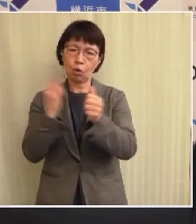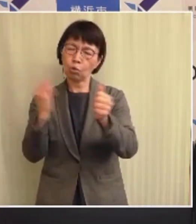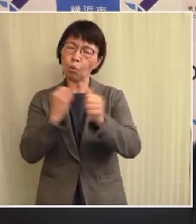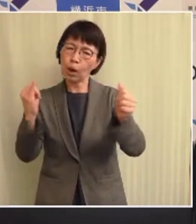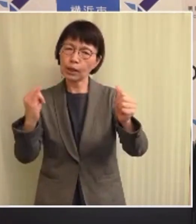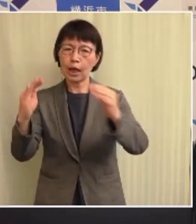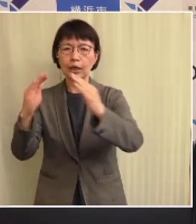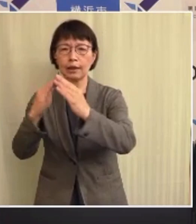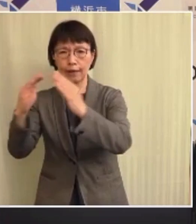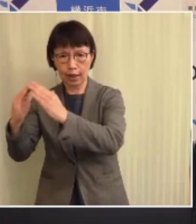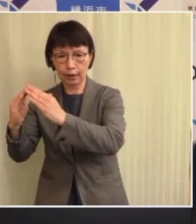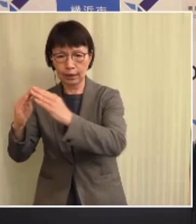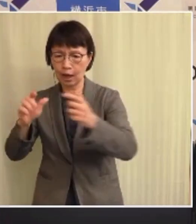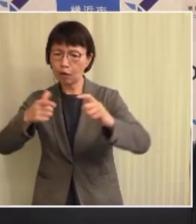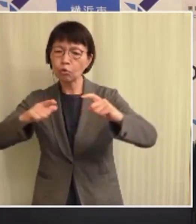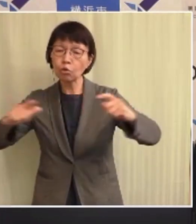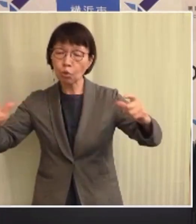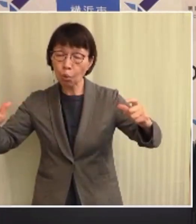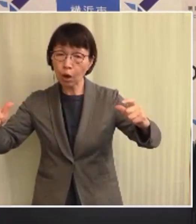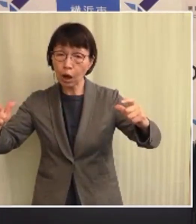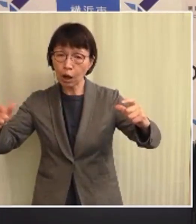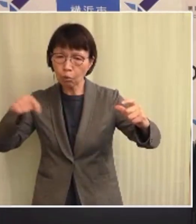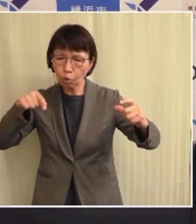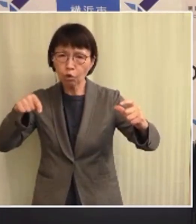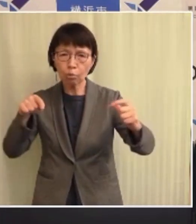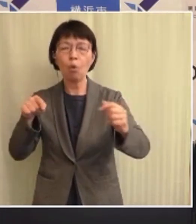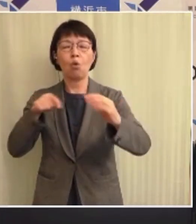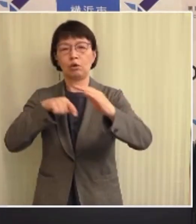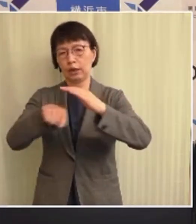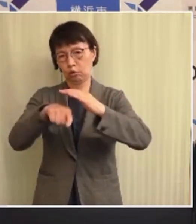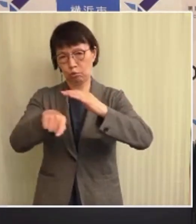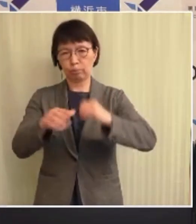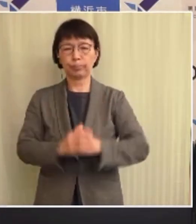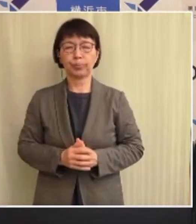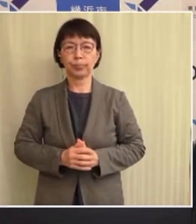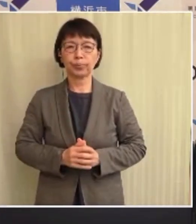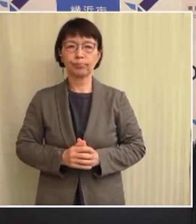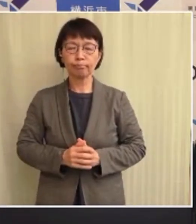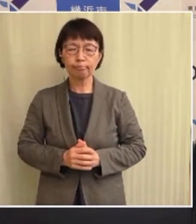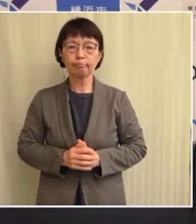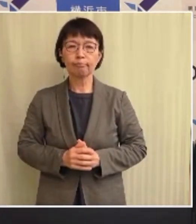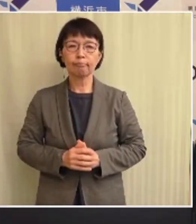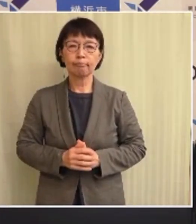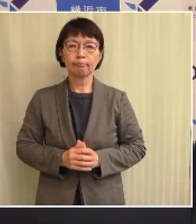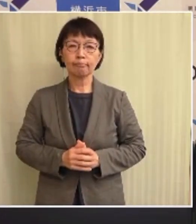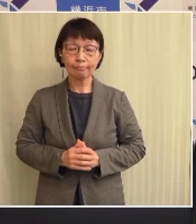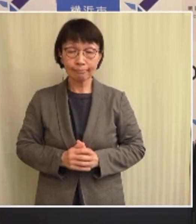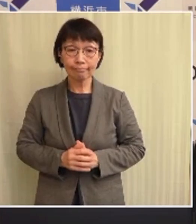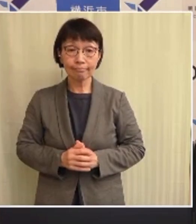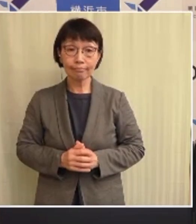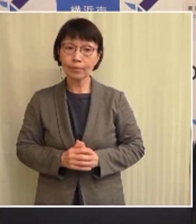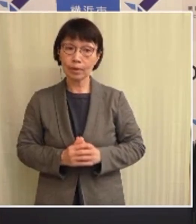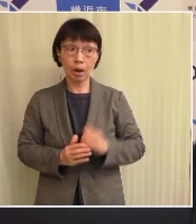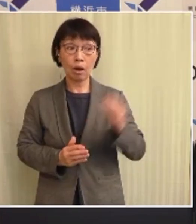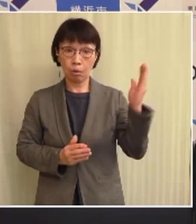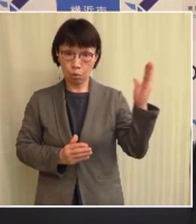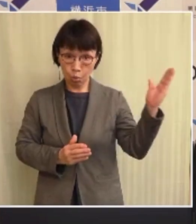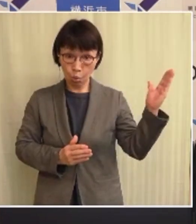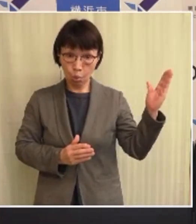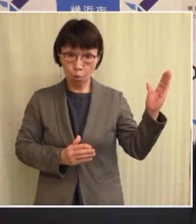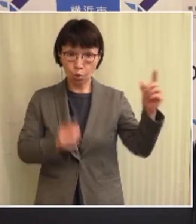ているということも、背景にあろうかと思います。このデータは、このスライドは